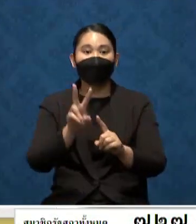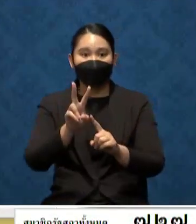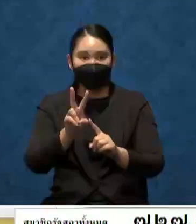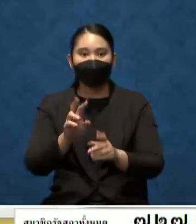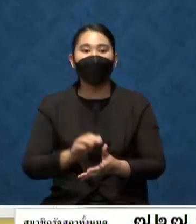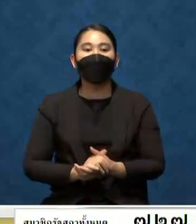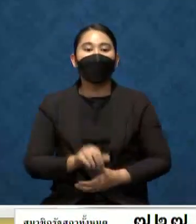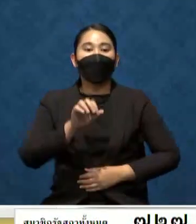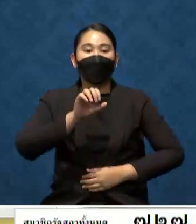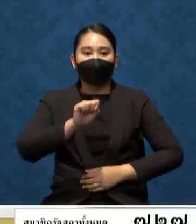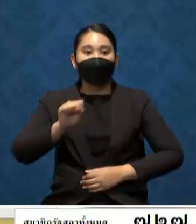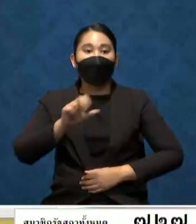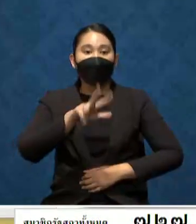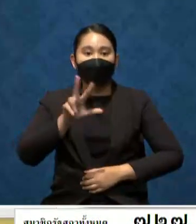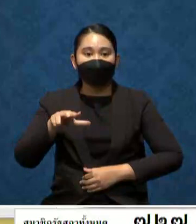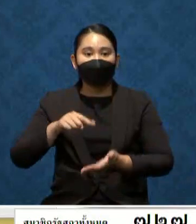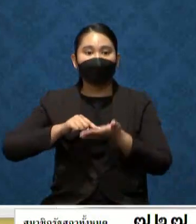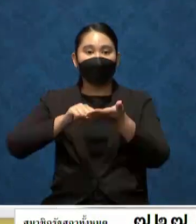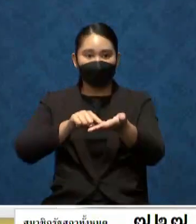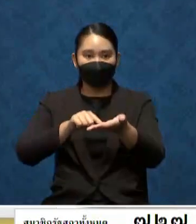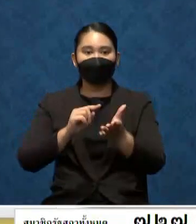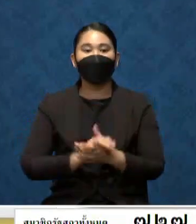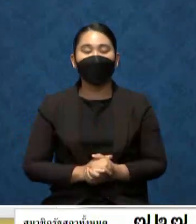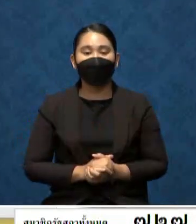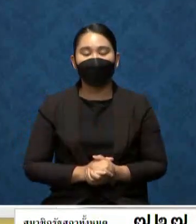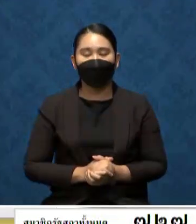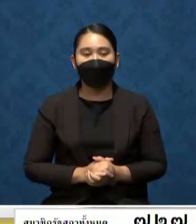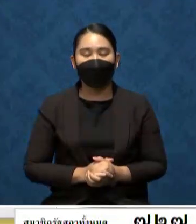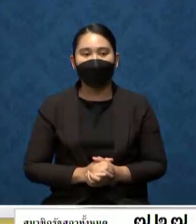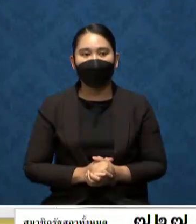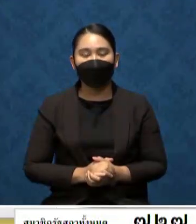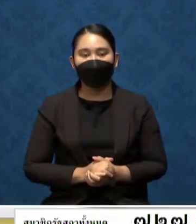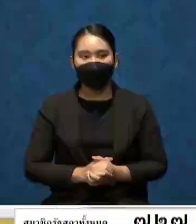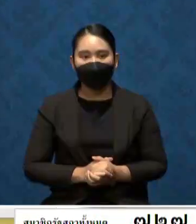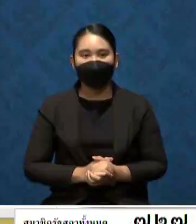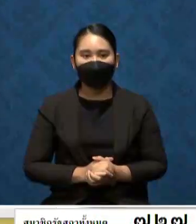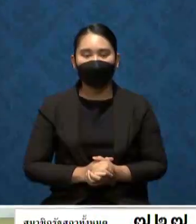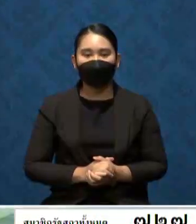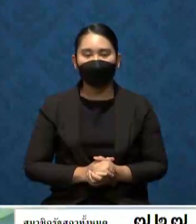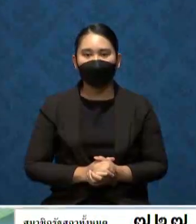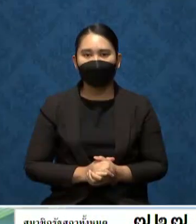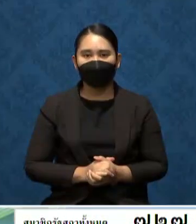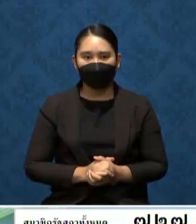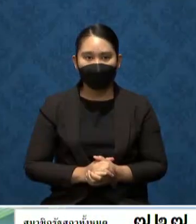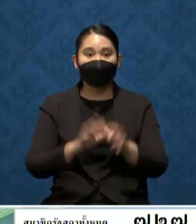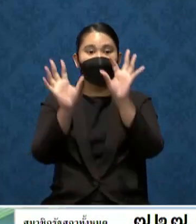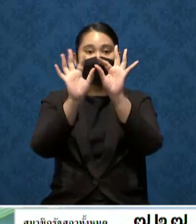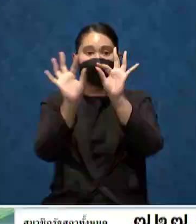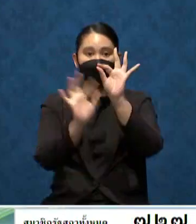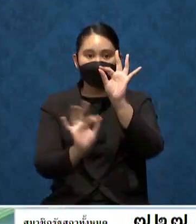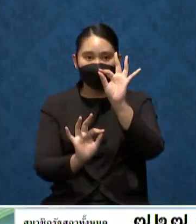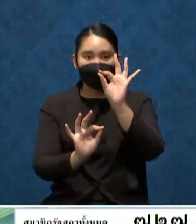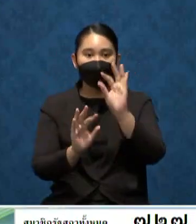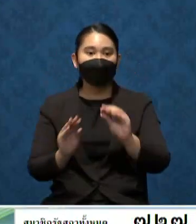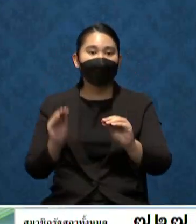น่านในฉบับนี้เนี่ยมีการเพิ่มเติม